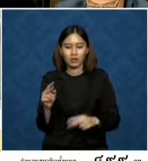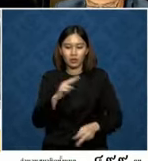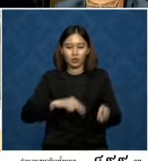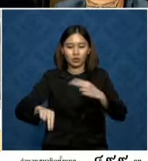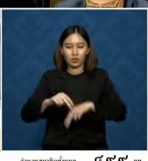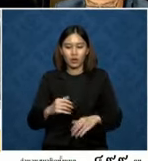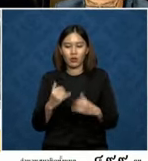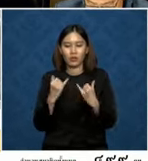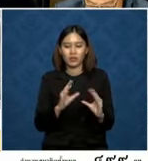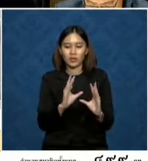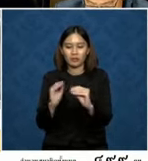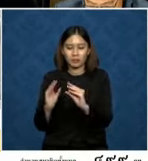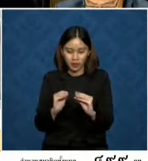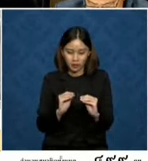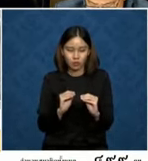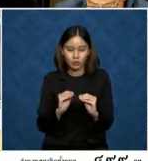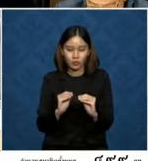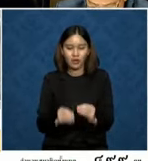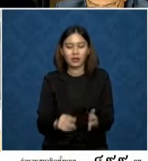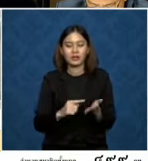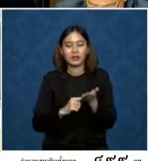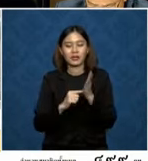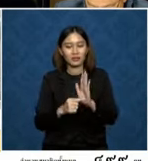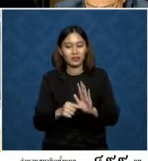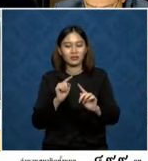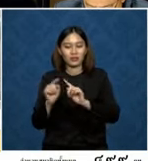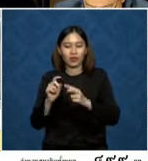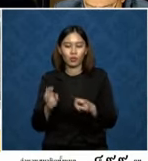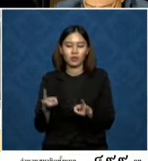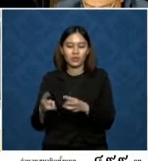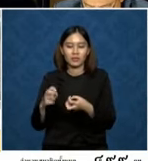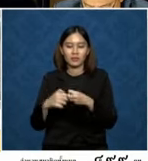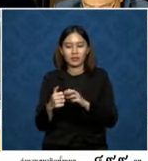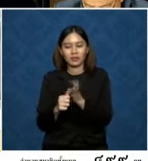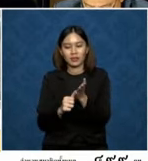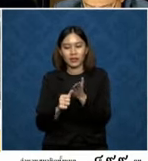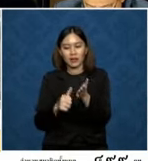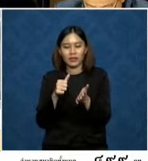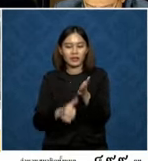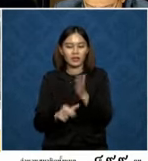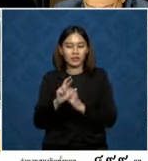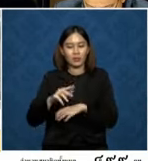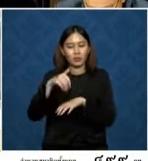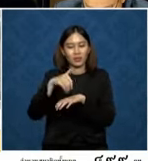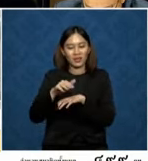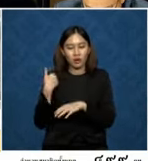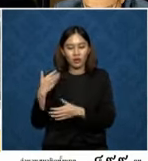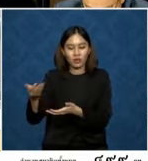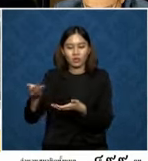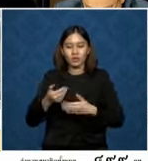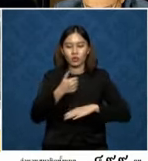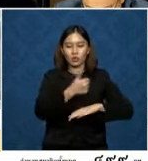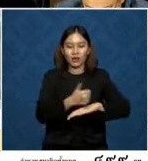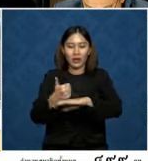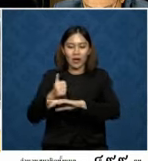นี้ก็ได้ประชุมกันแล้วก็ได้นำข้อเสนอว่าการแก้ไขปัญหานี่นอกระบบนั้นก็ควรจะเชิญผู้บริห